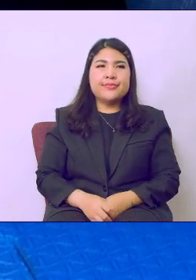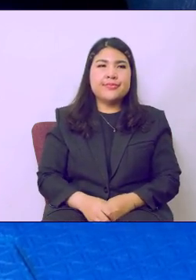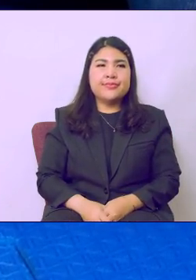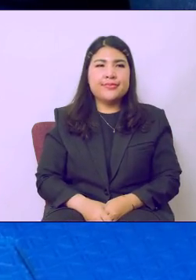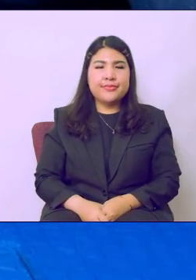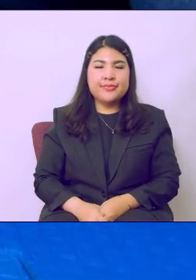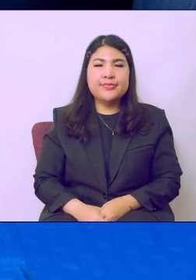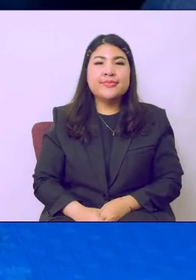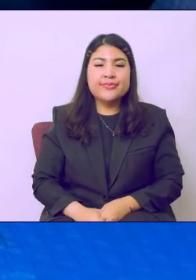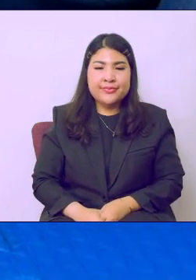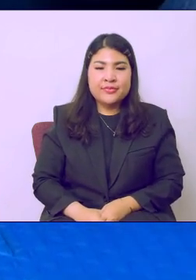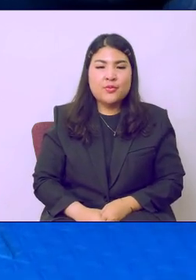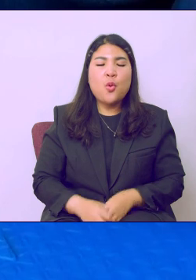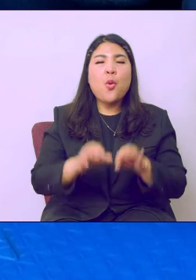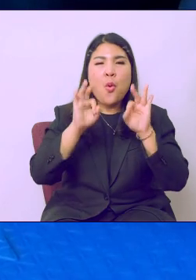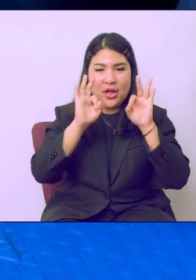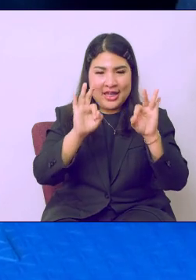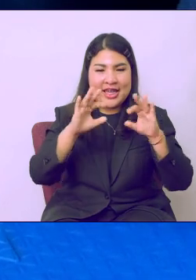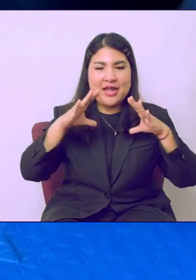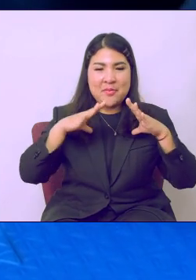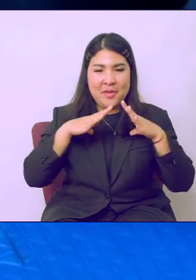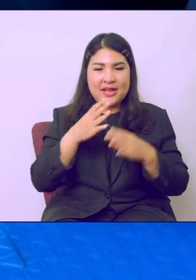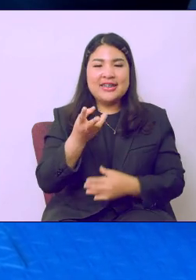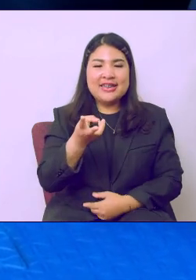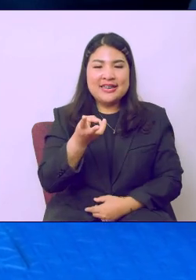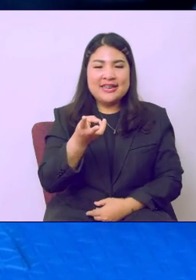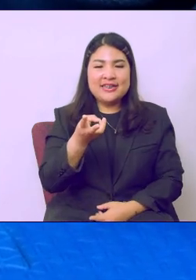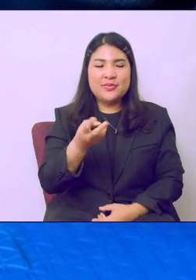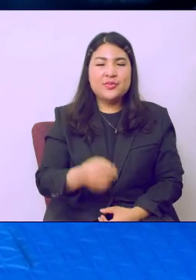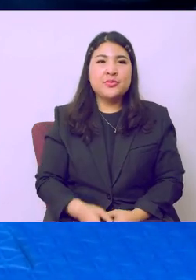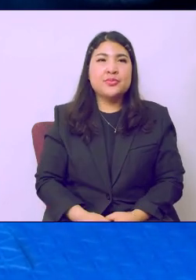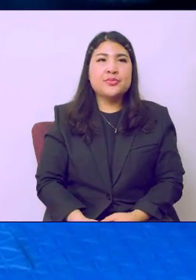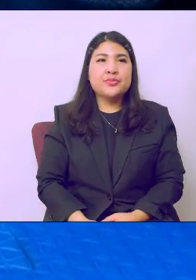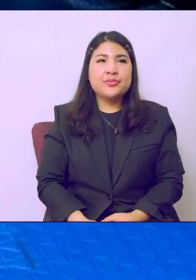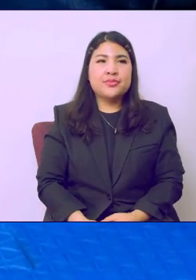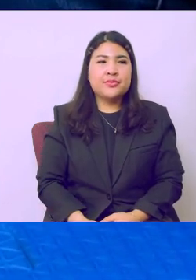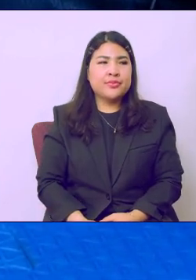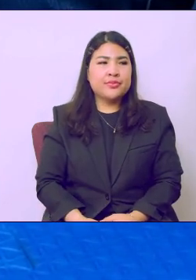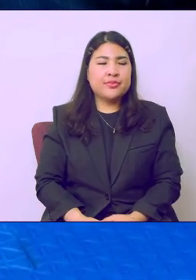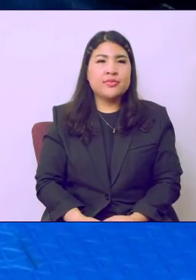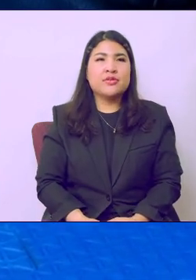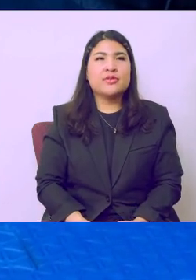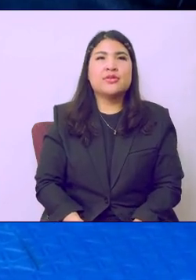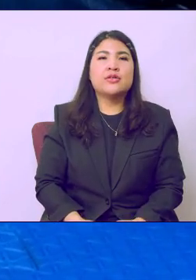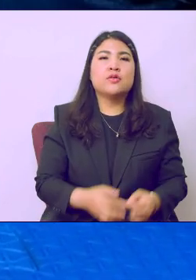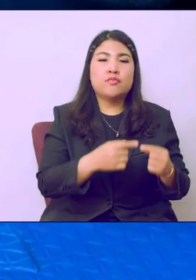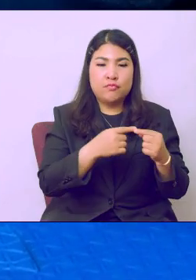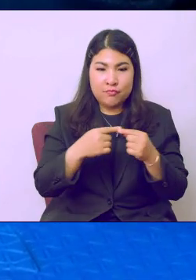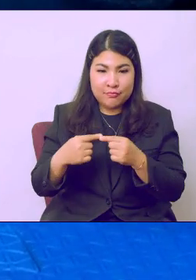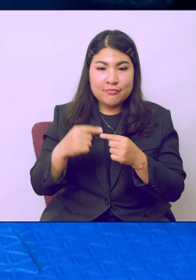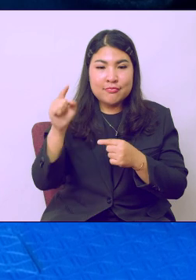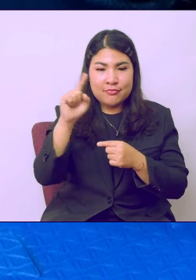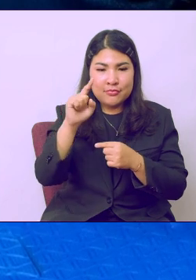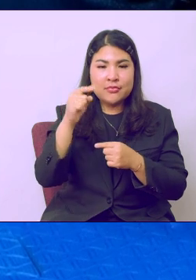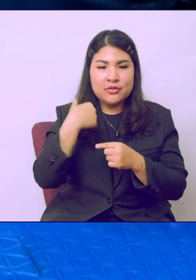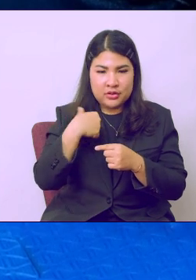อ่าโอเคพักแป๊บนึงนะครับเดี๋ยวเรานะครับจะพาน้องนะครับลงมา